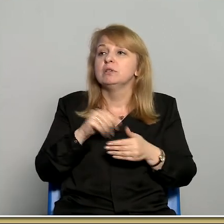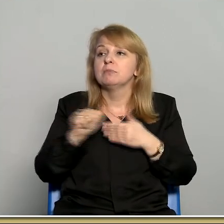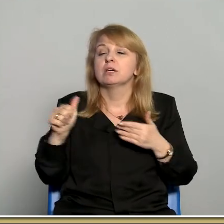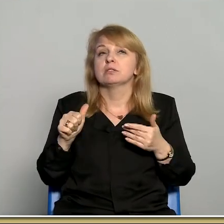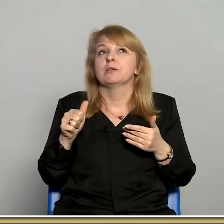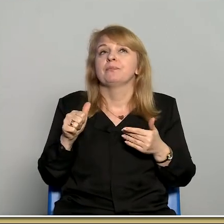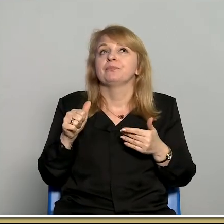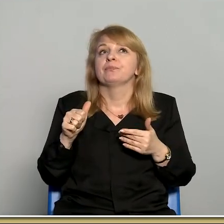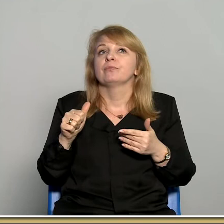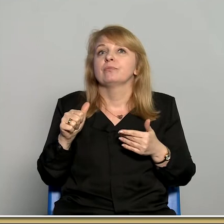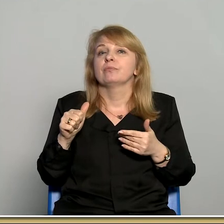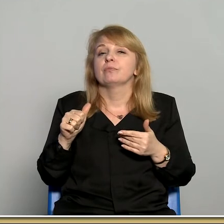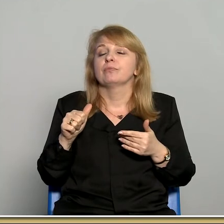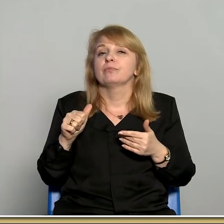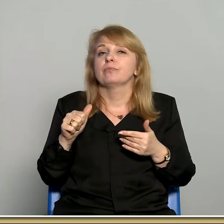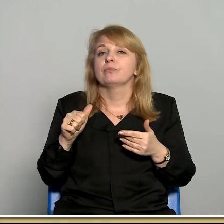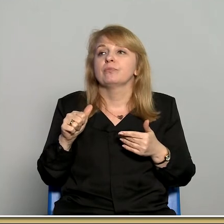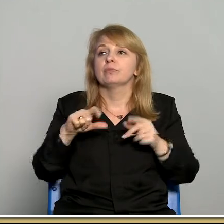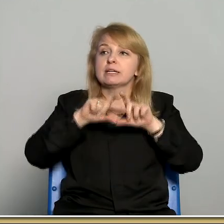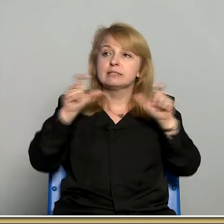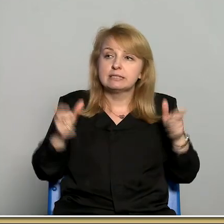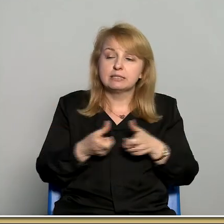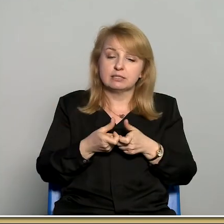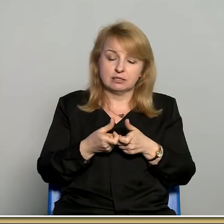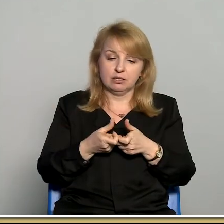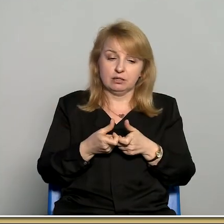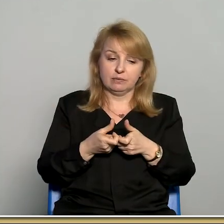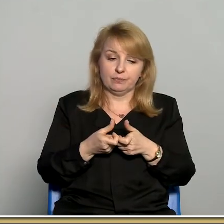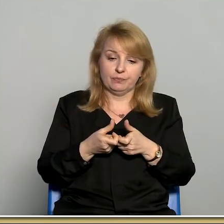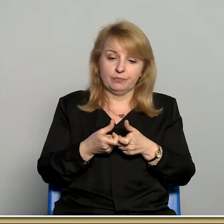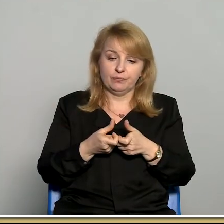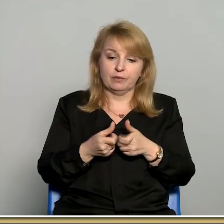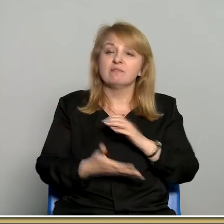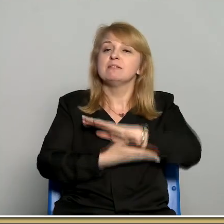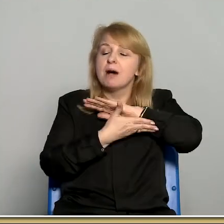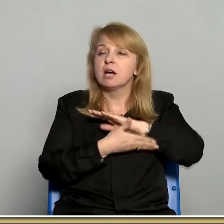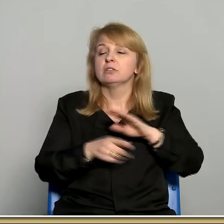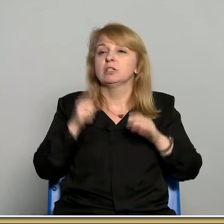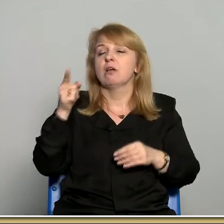cała oś wsparcia dla